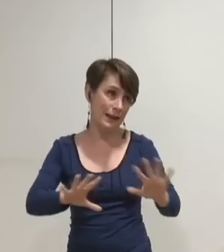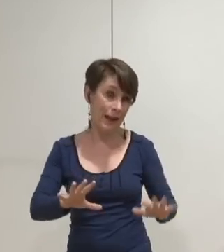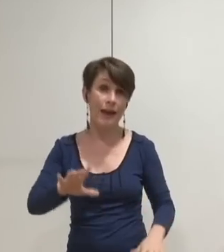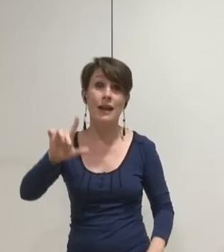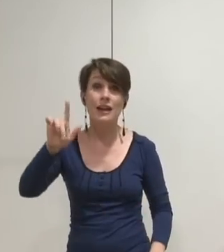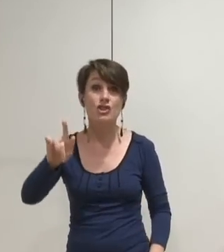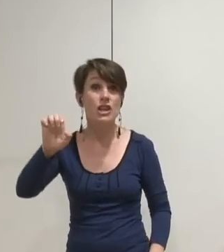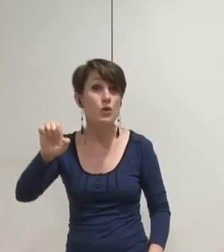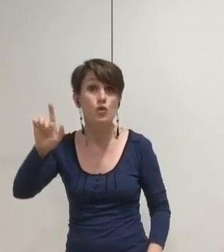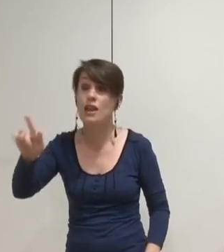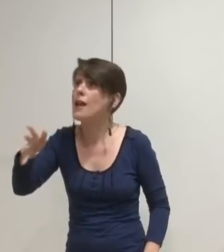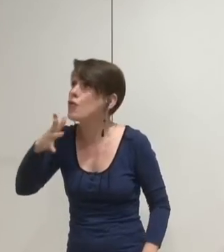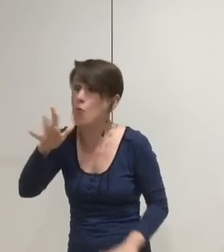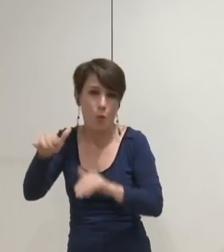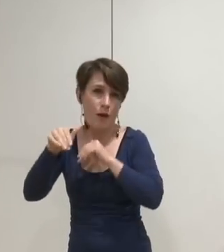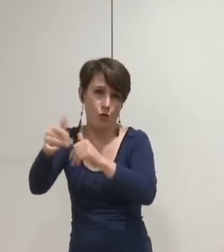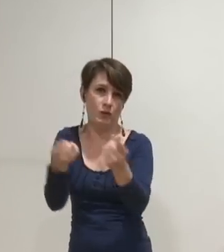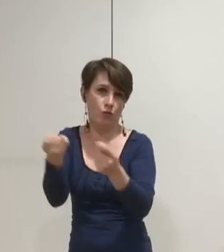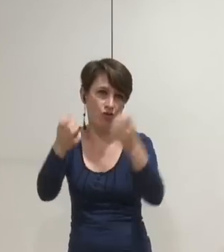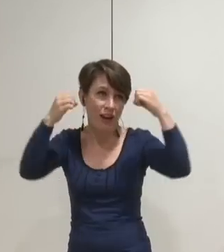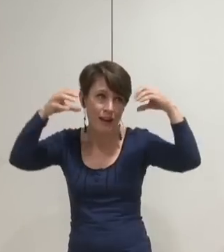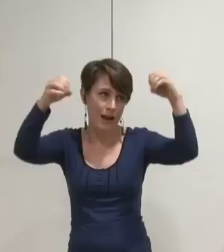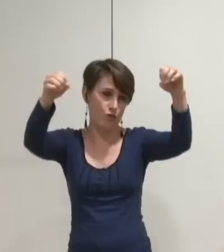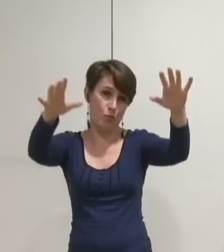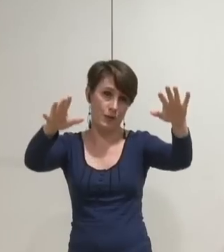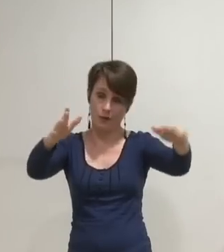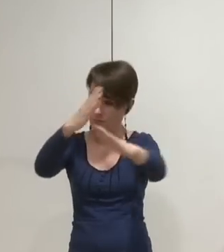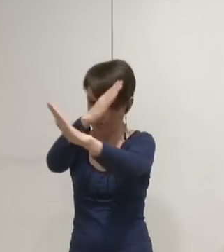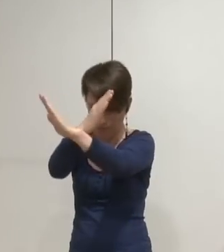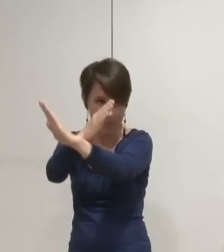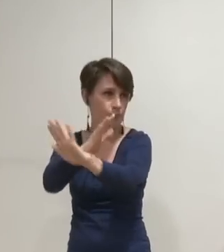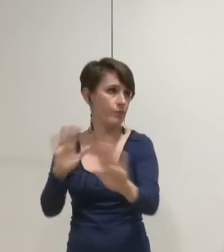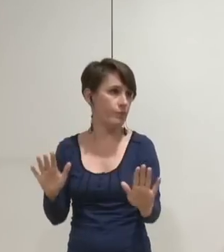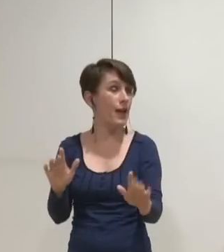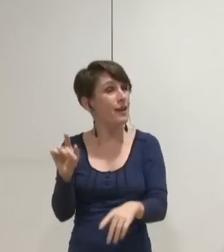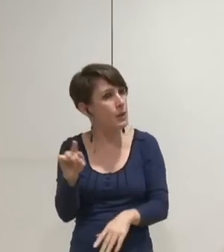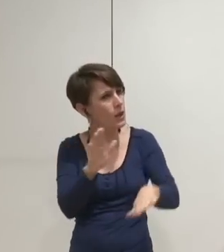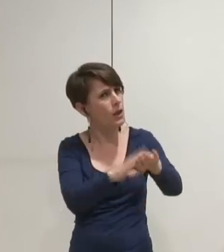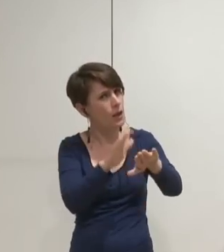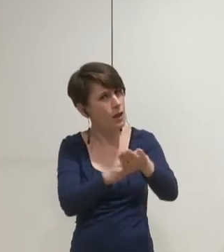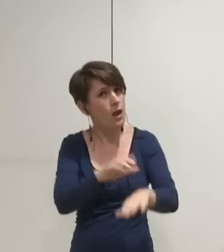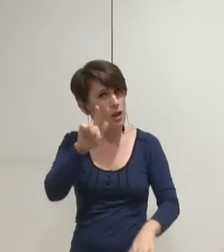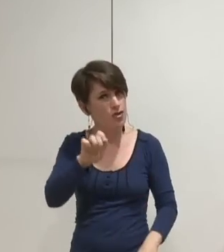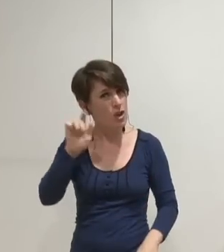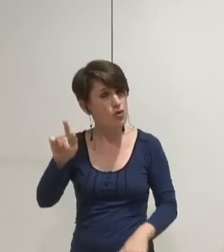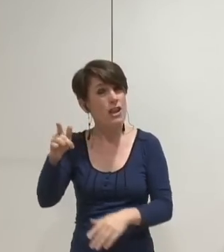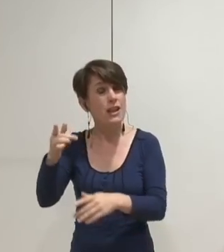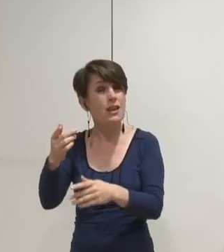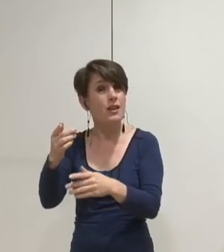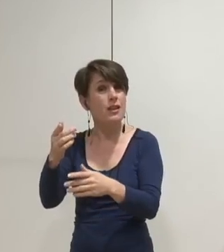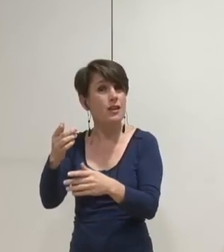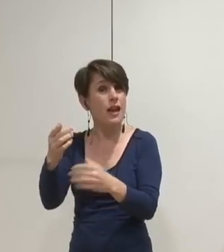le contrôle de l'éclairage public qui je le rappelle représente un peu plus de 2 % de son chiffre